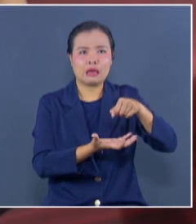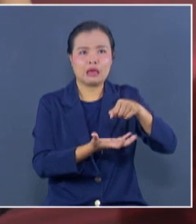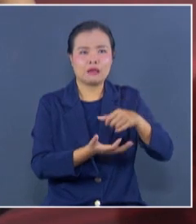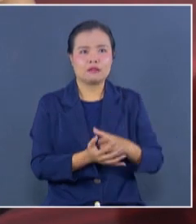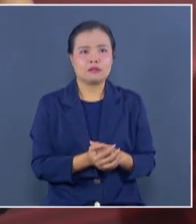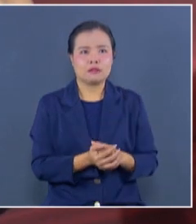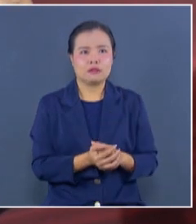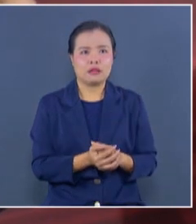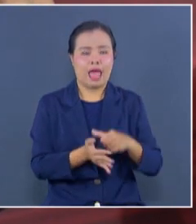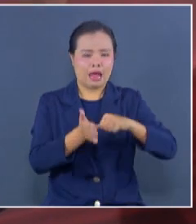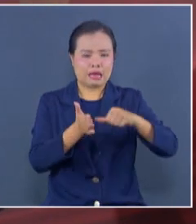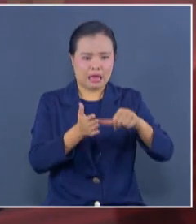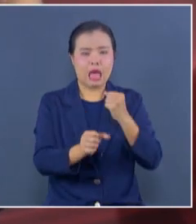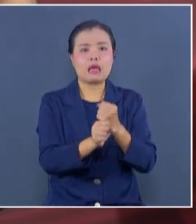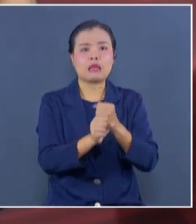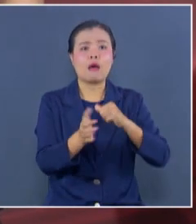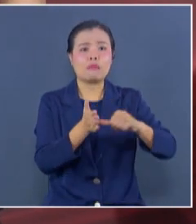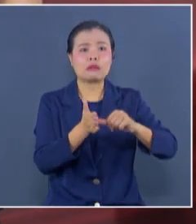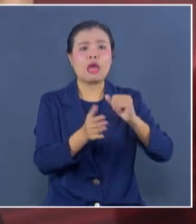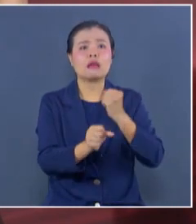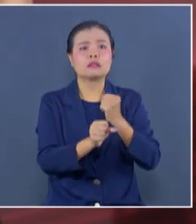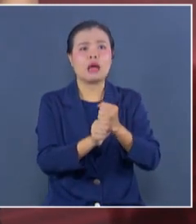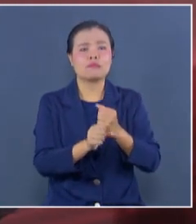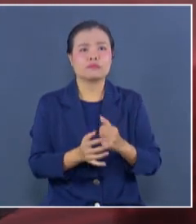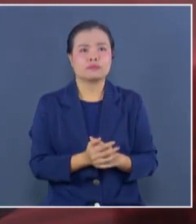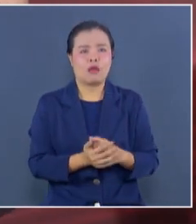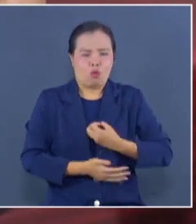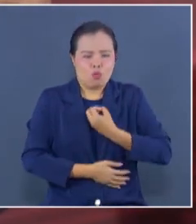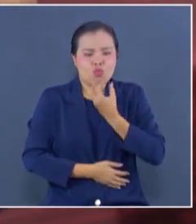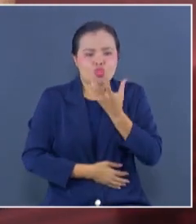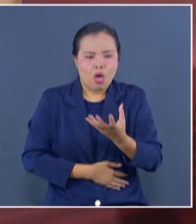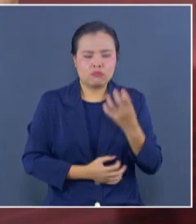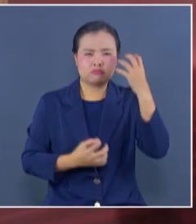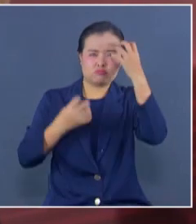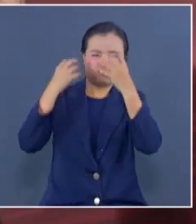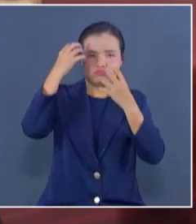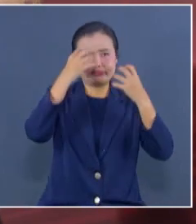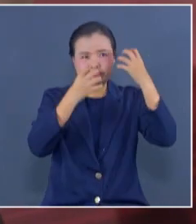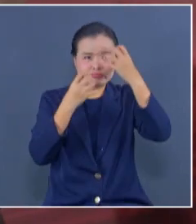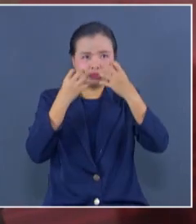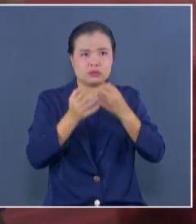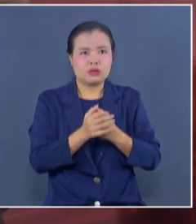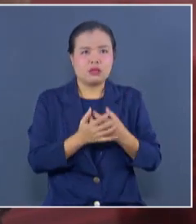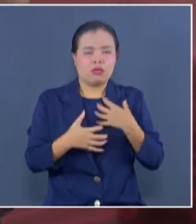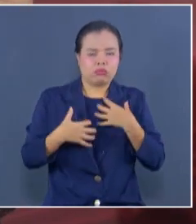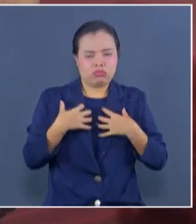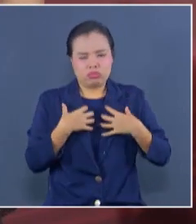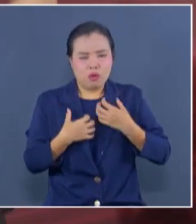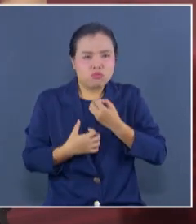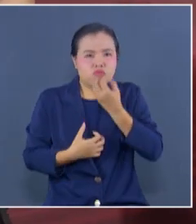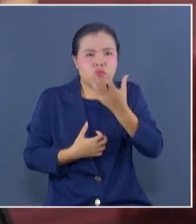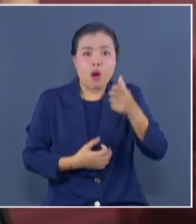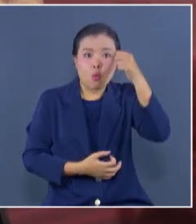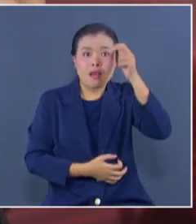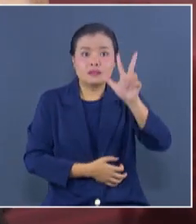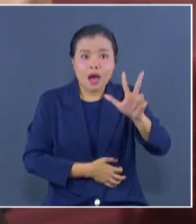อาจารย์ แก้ให้ แล้วก็แบบอาจารย์อาเจียนมีวิงเวียนศีรษะตลอดเวลากระอ้วนอาเจียนอยู่3